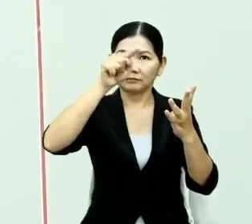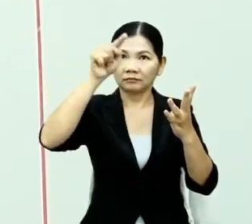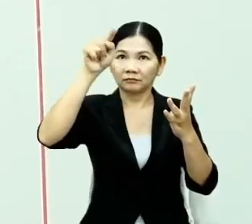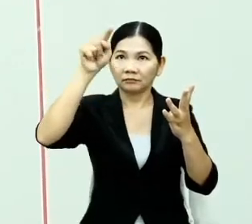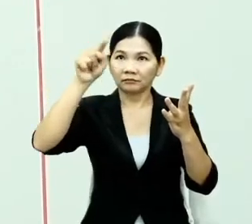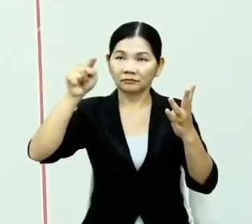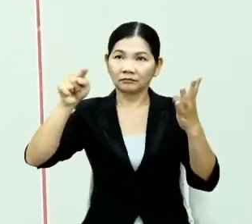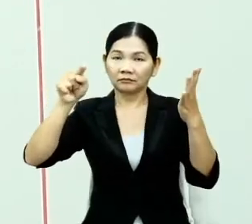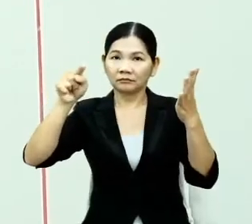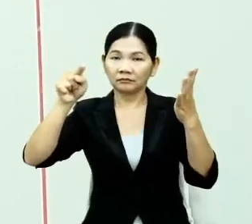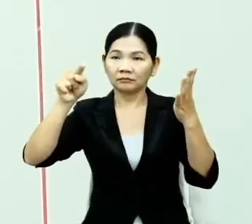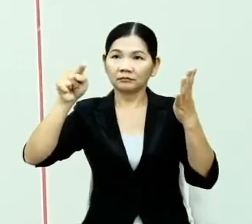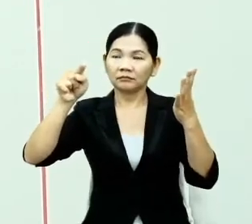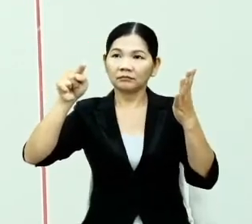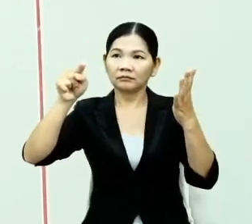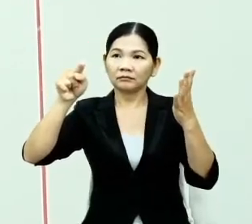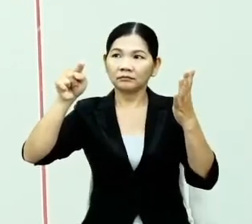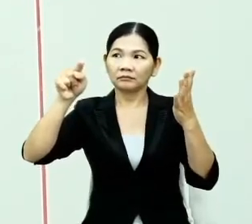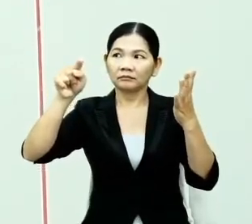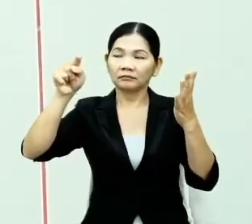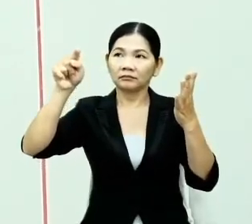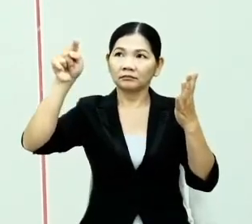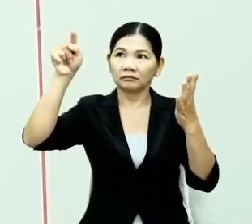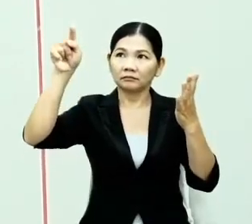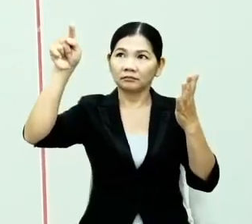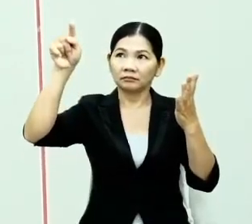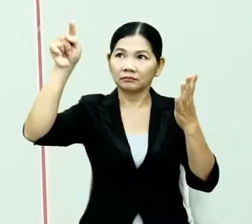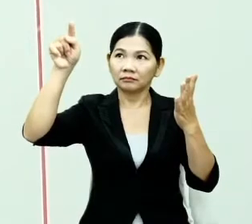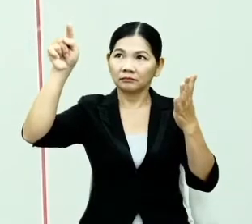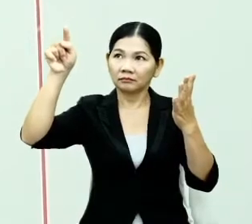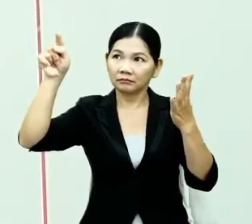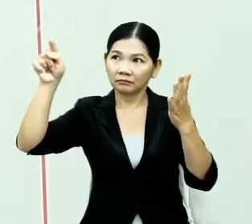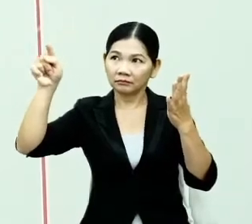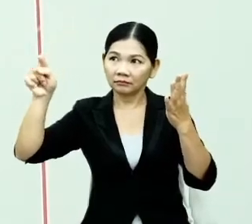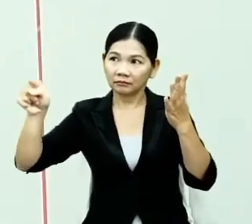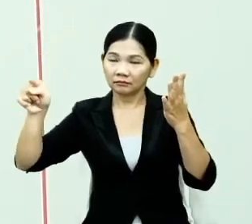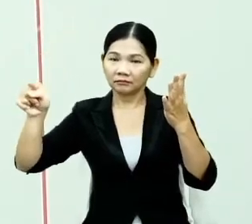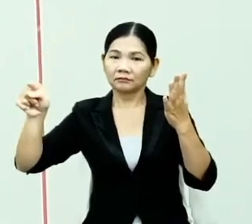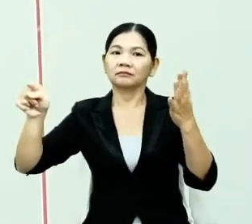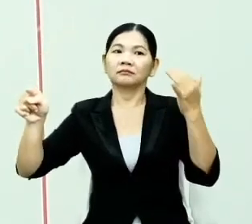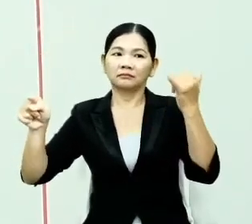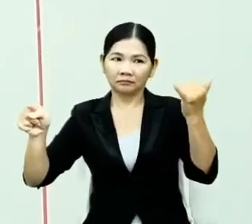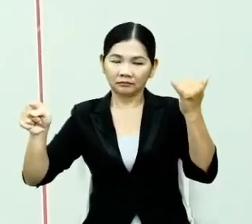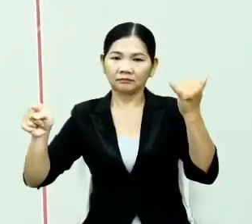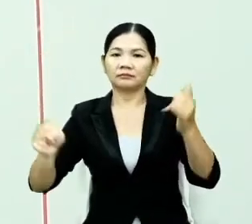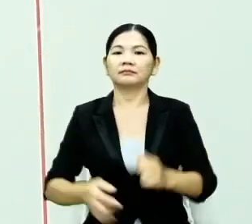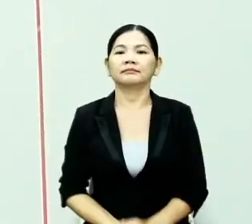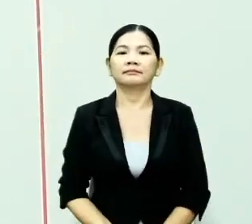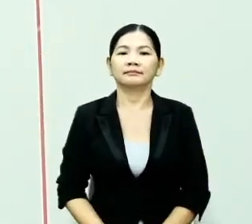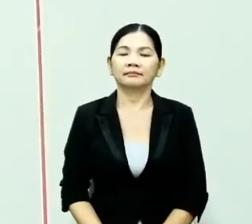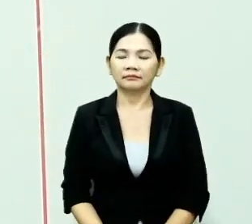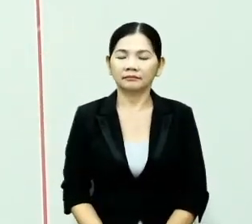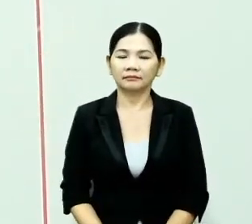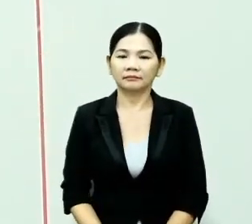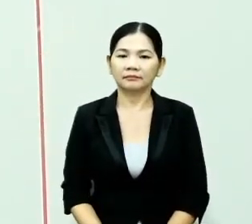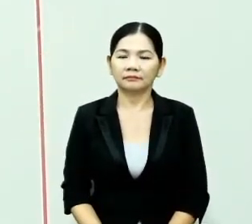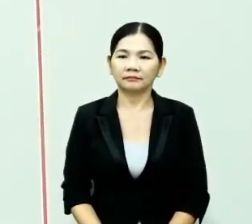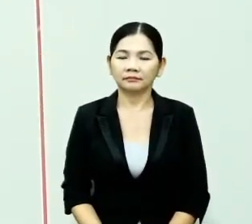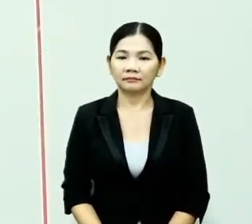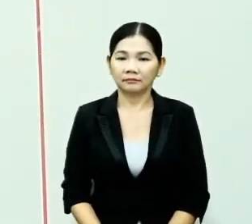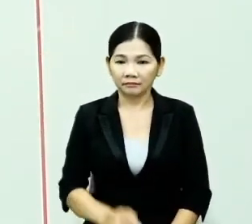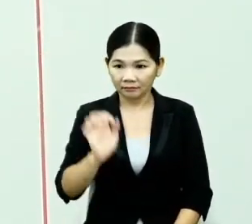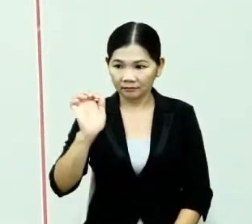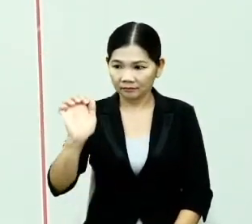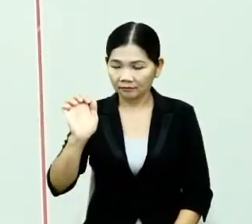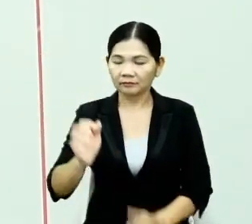5បន្តកាច់ចលនាទី6ក៏បន្ត បន្តកាច់ដែរណាចាអញ្ចឹងអស